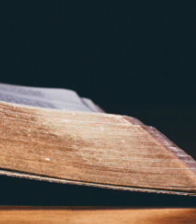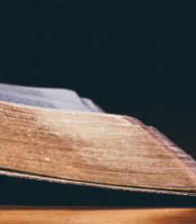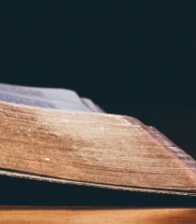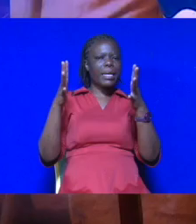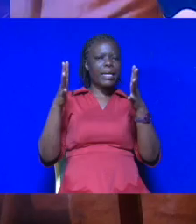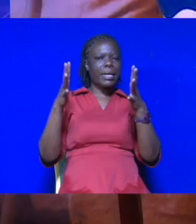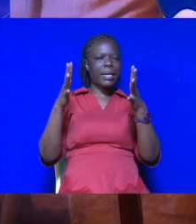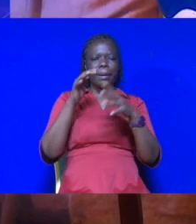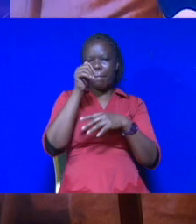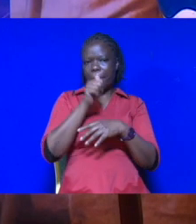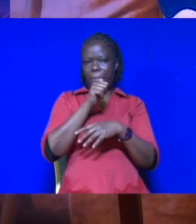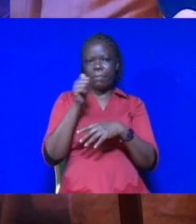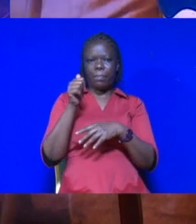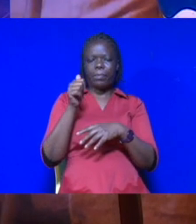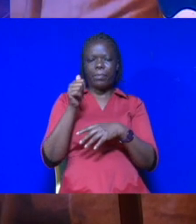kuna siri kubwa.